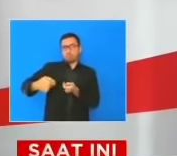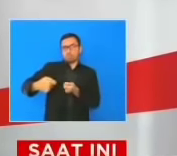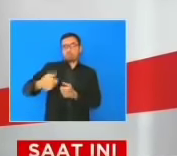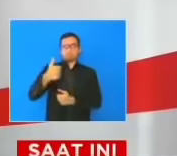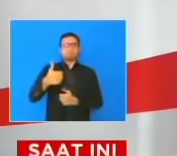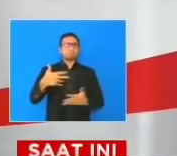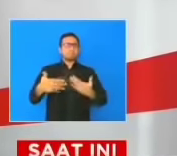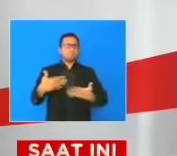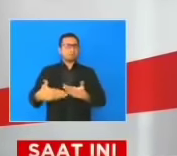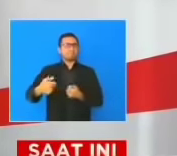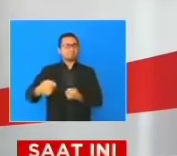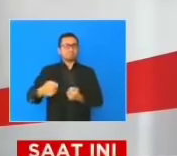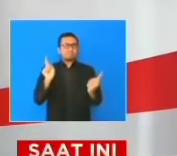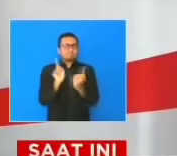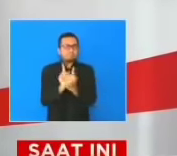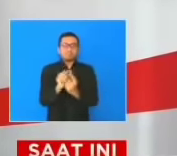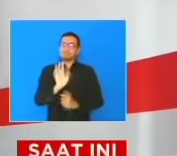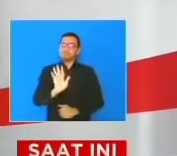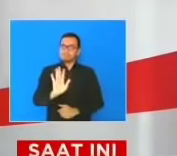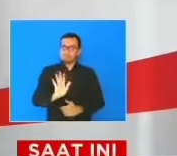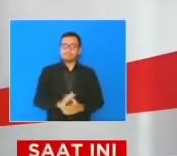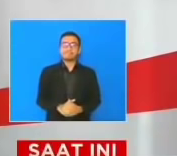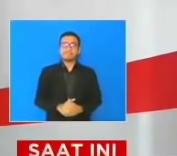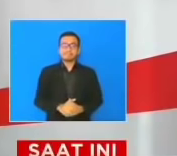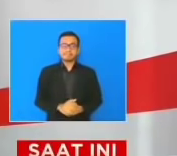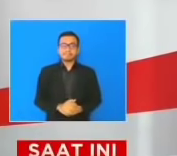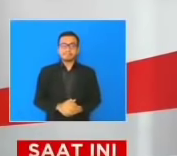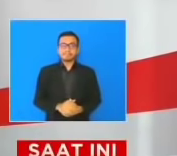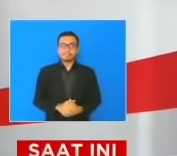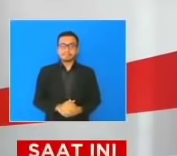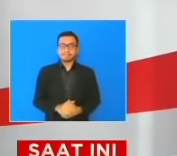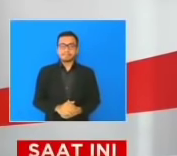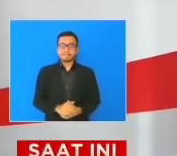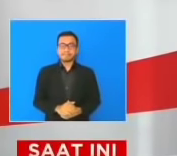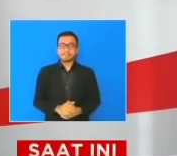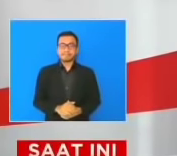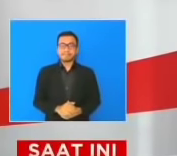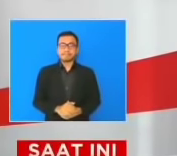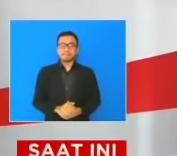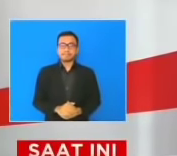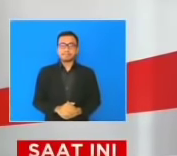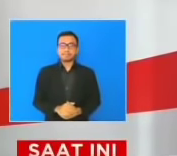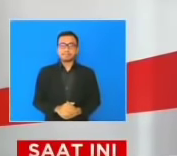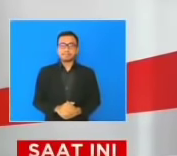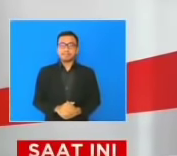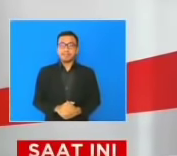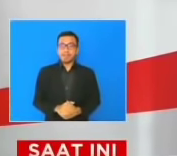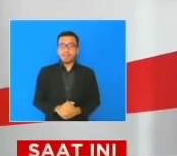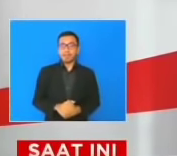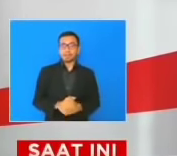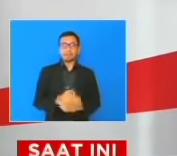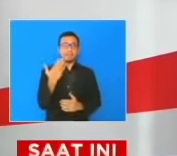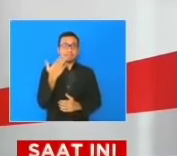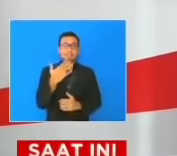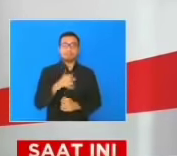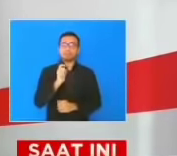ini. Oleh karena itu, ini adalah bagian dari partisipasi kita